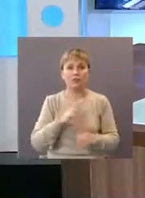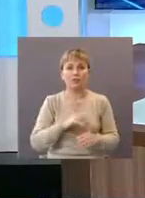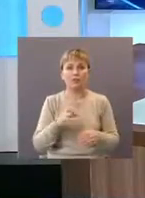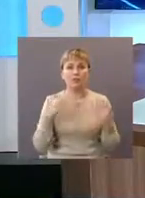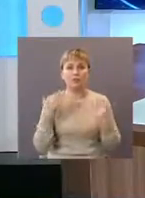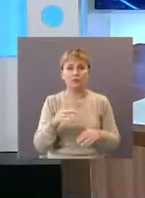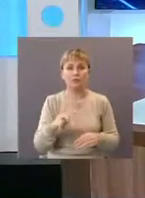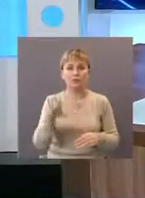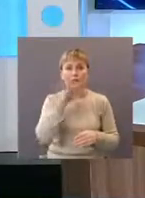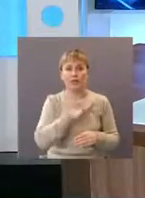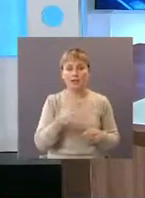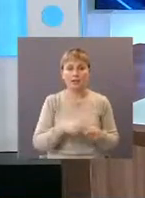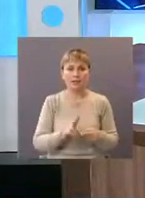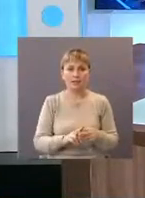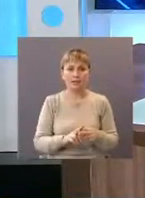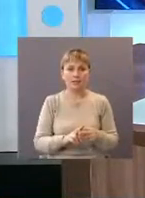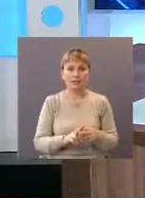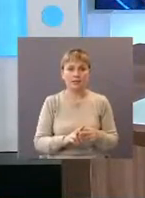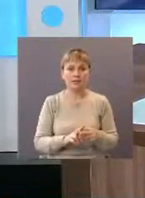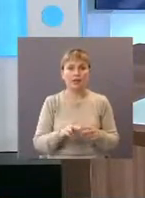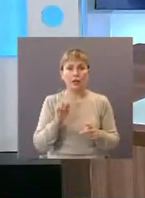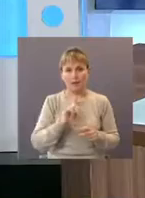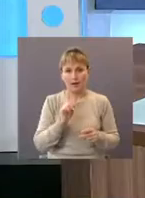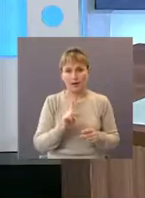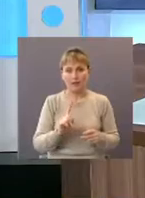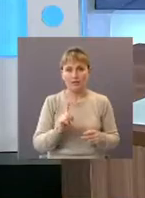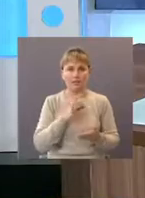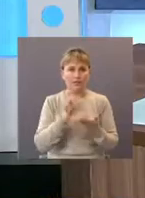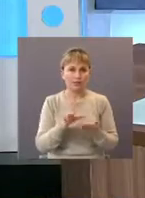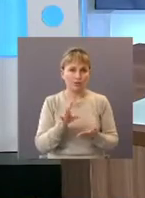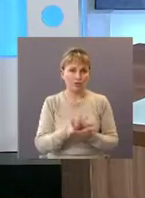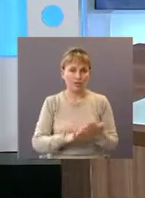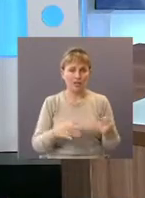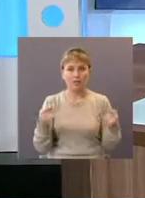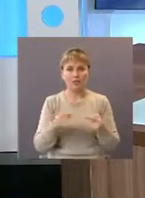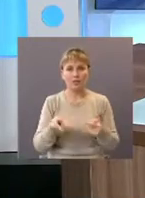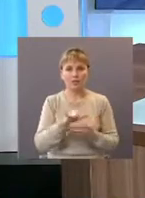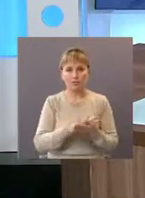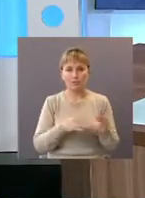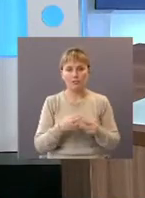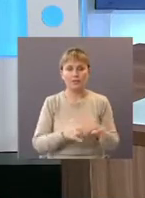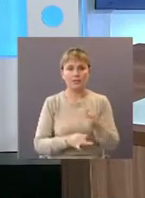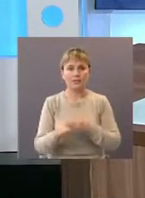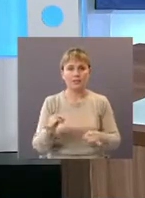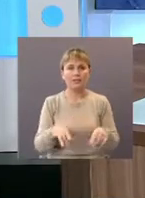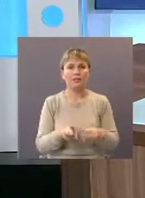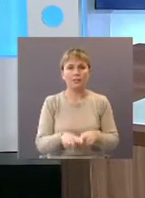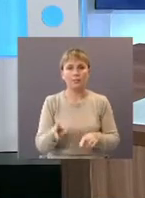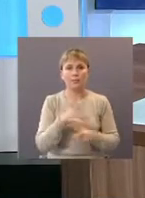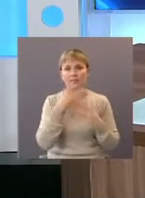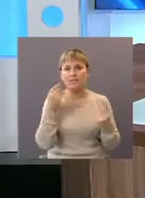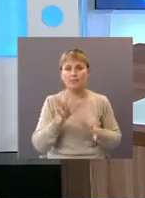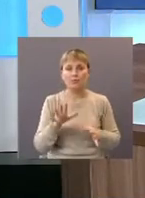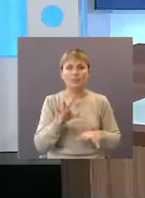страны, это по меньшей мере... Ну да ладно, пока воздержусь, но далее в эфире мы продолжим этот разговор. Также мы не забыли